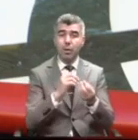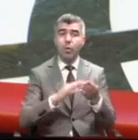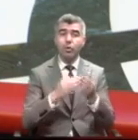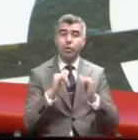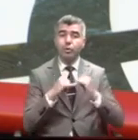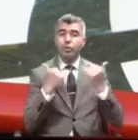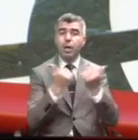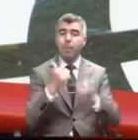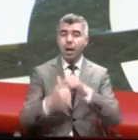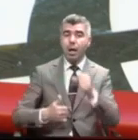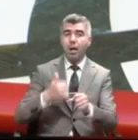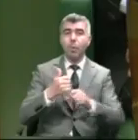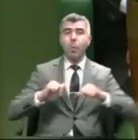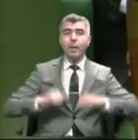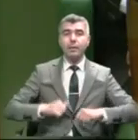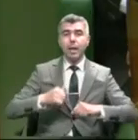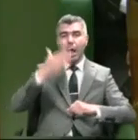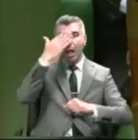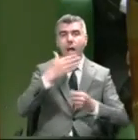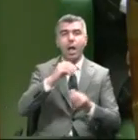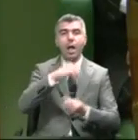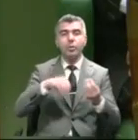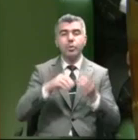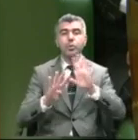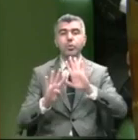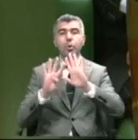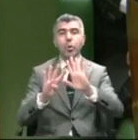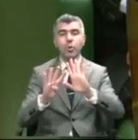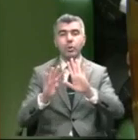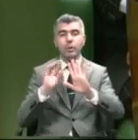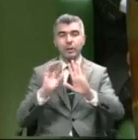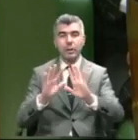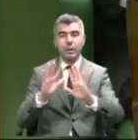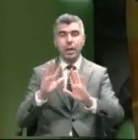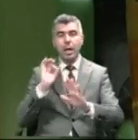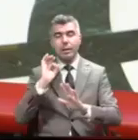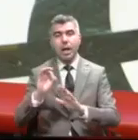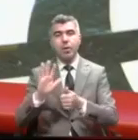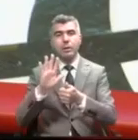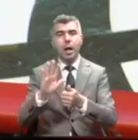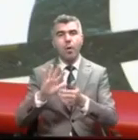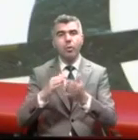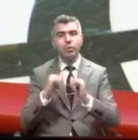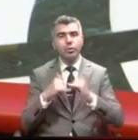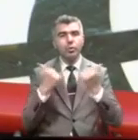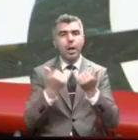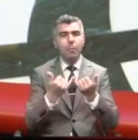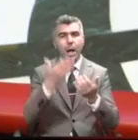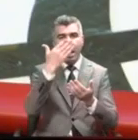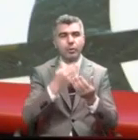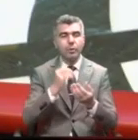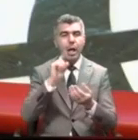مع السيد وزير الحاج السعودي بتاريخ السعودي يناير 2023 انتظرت جميع الترتيبات المتعلقه بموسم